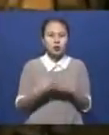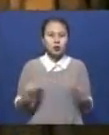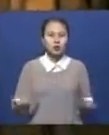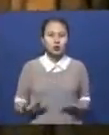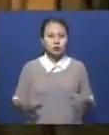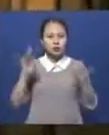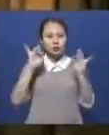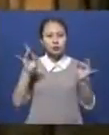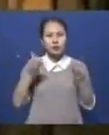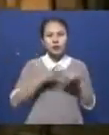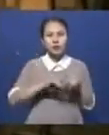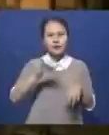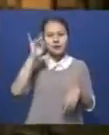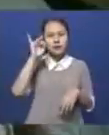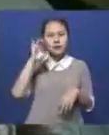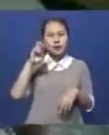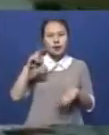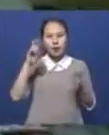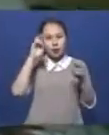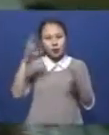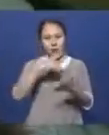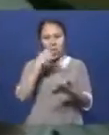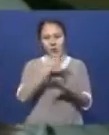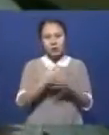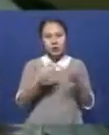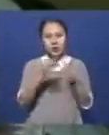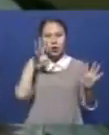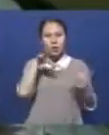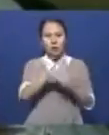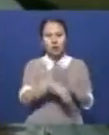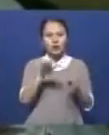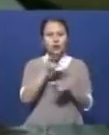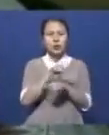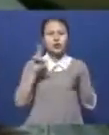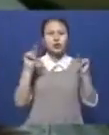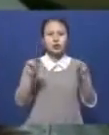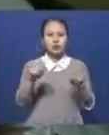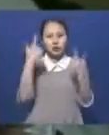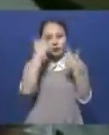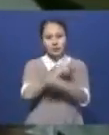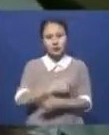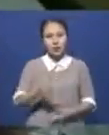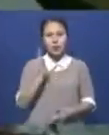дүрбелеңге салған ислам мемлекеті лаңкестік ұйымының құрамына қосылып, оған адал қызмет ететінін жария еткен болатын.